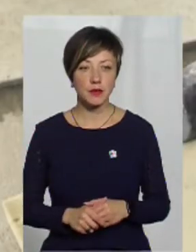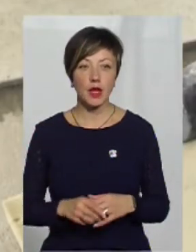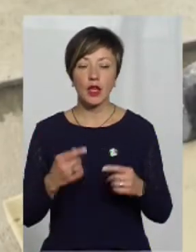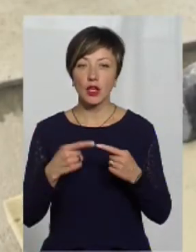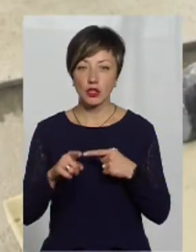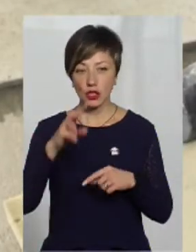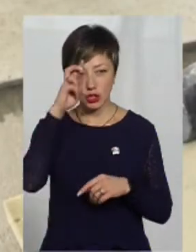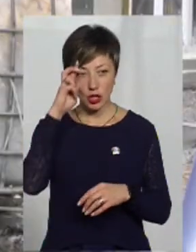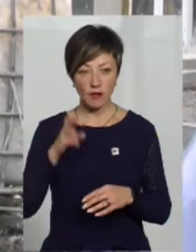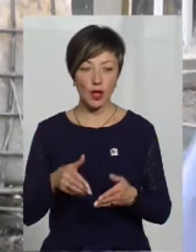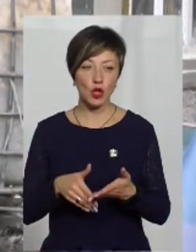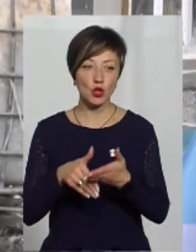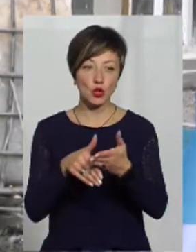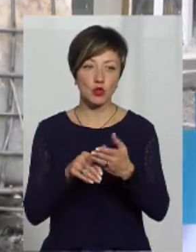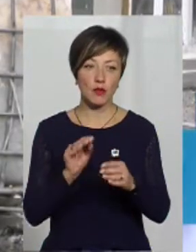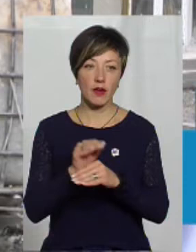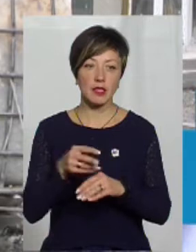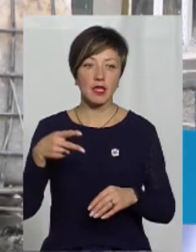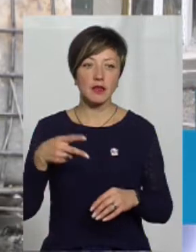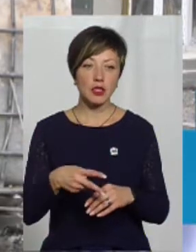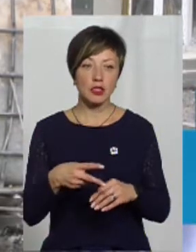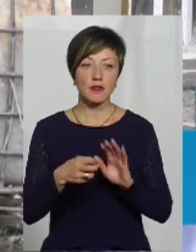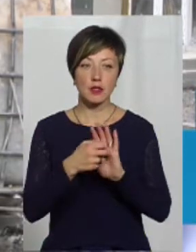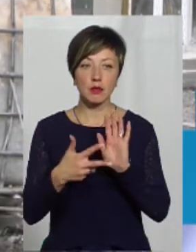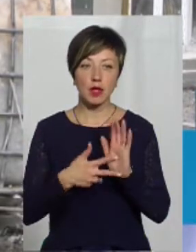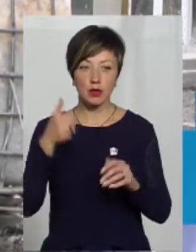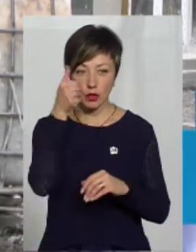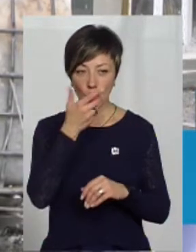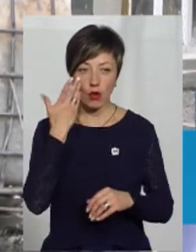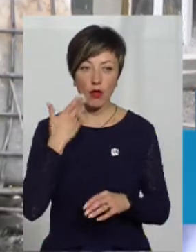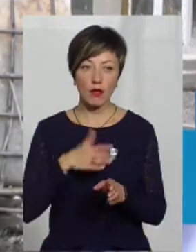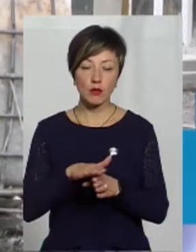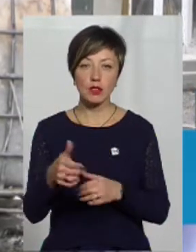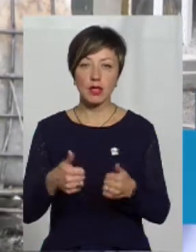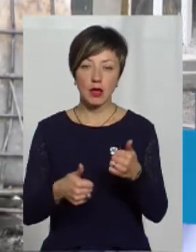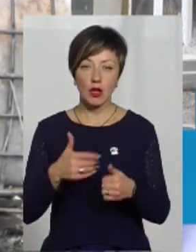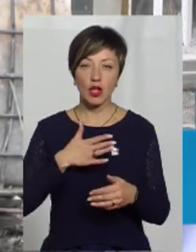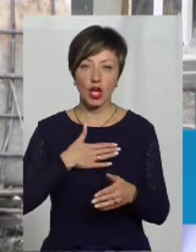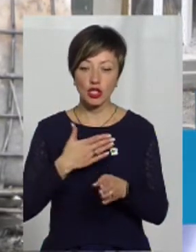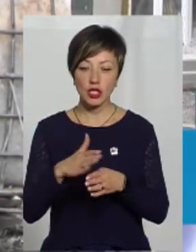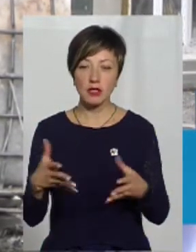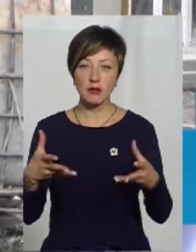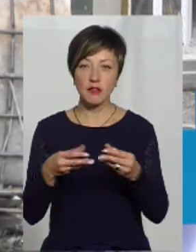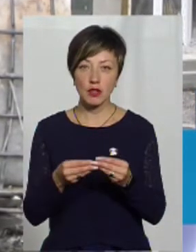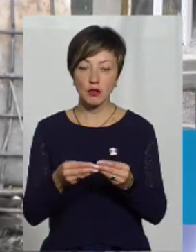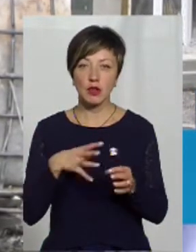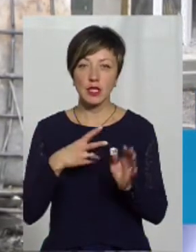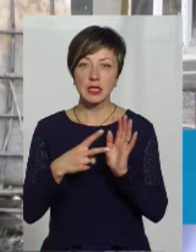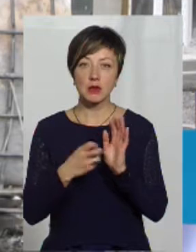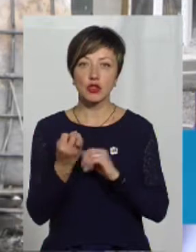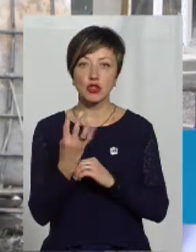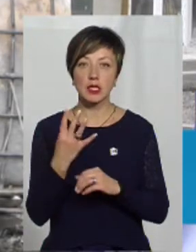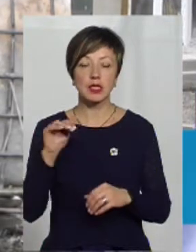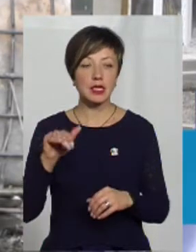– державна субвенція. У 2018 році, коли відбувся тендер, наша частка в співфінансуванні була 714